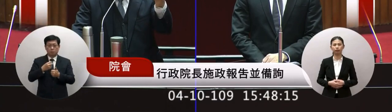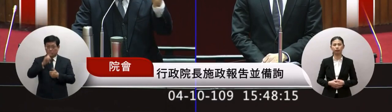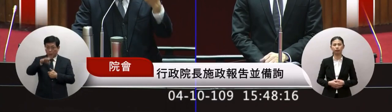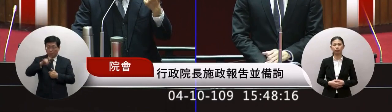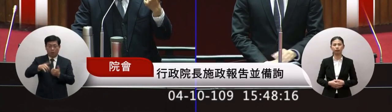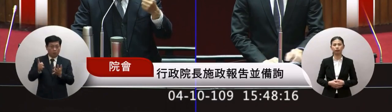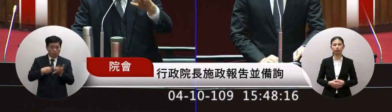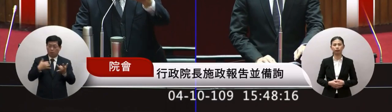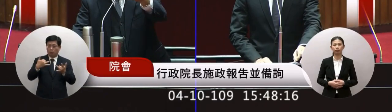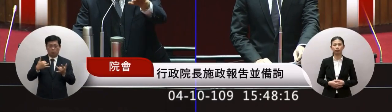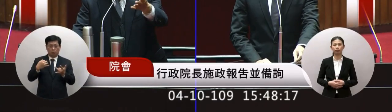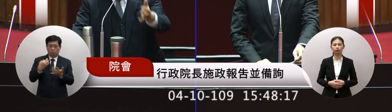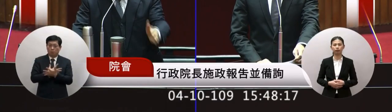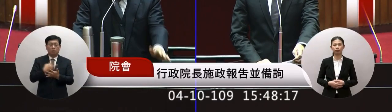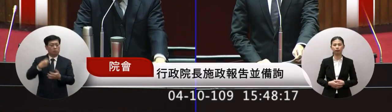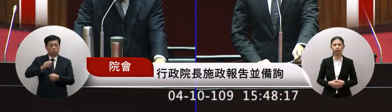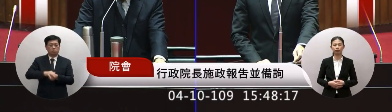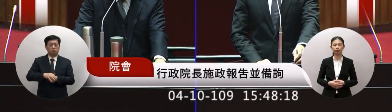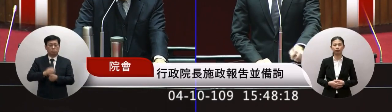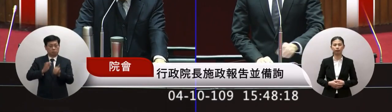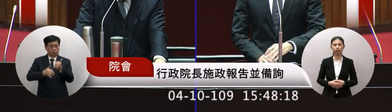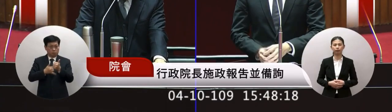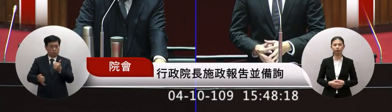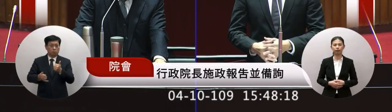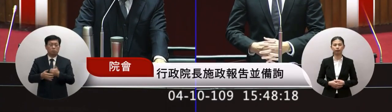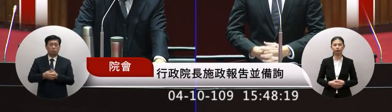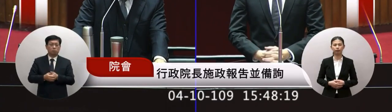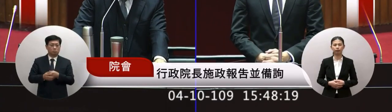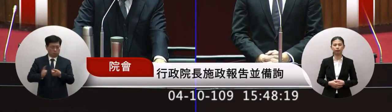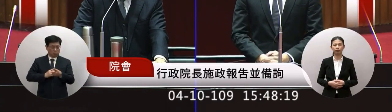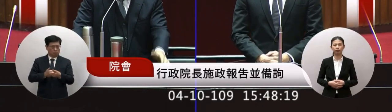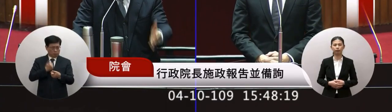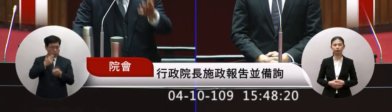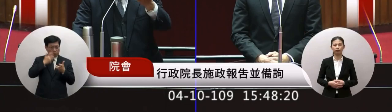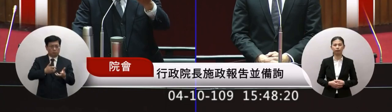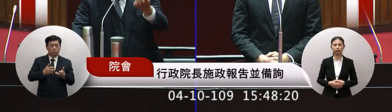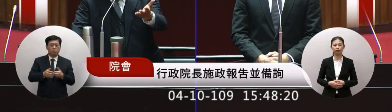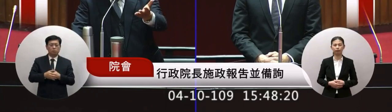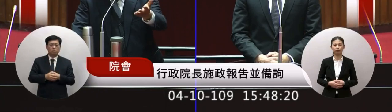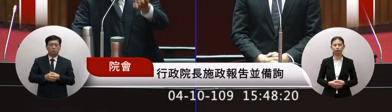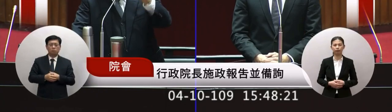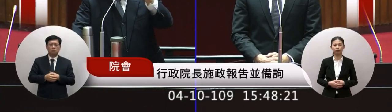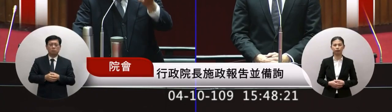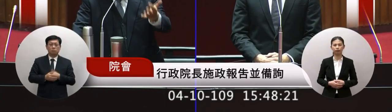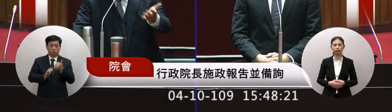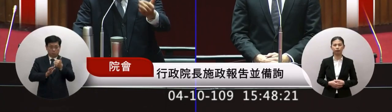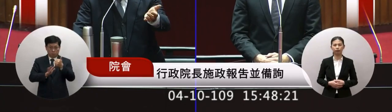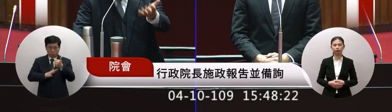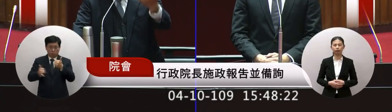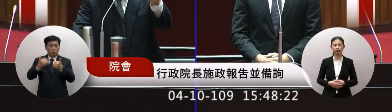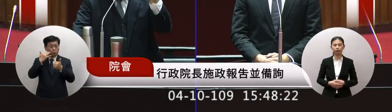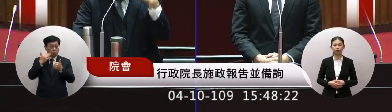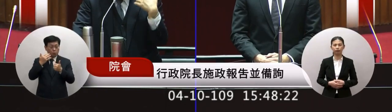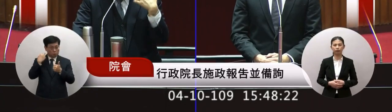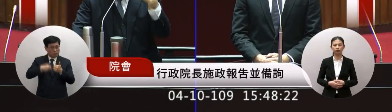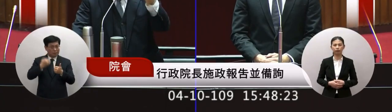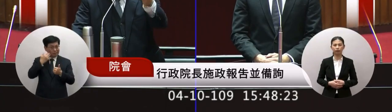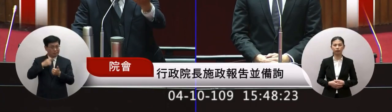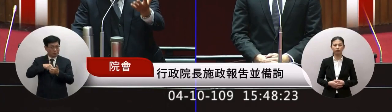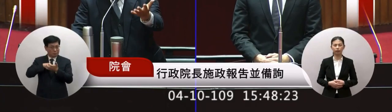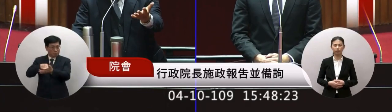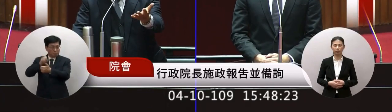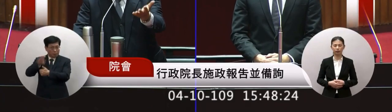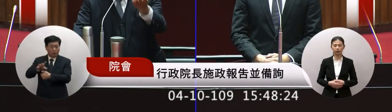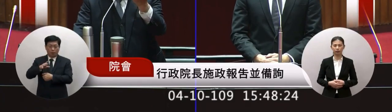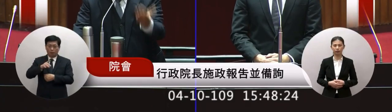对抑阁无够。啊，委员，你足关心。所以委员，如果若接受到任何意见，也